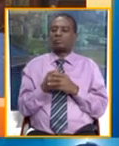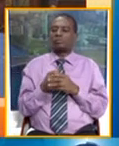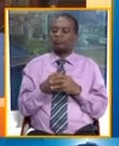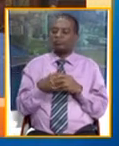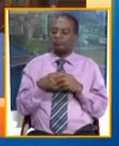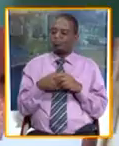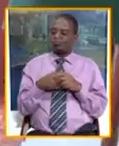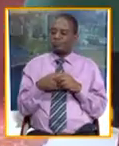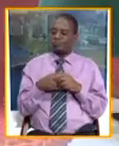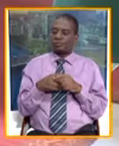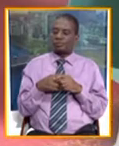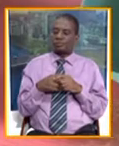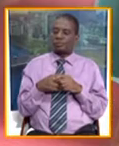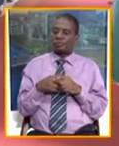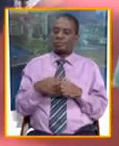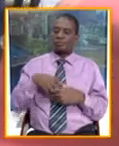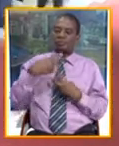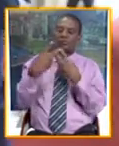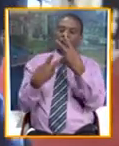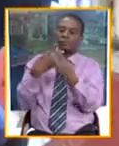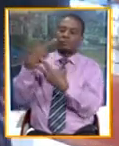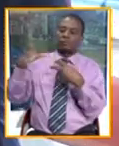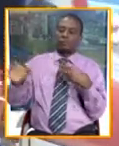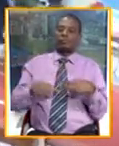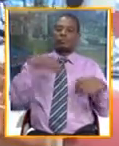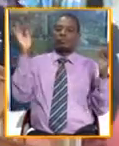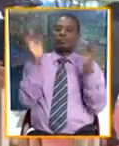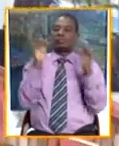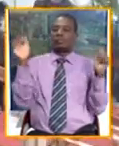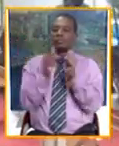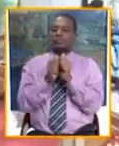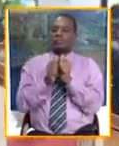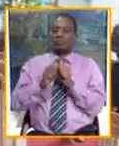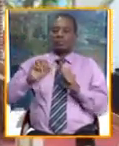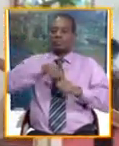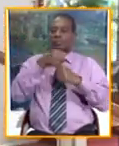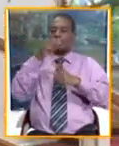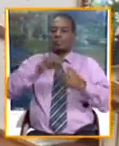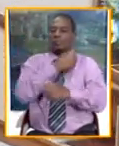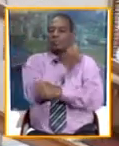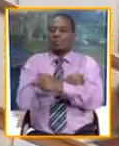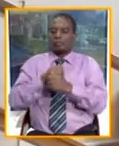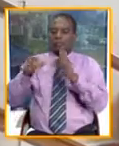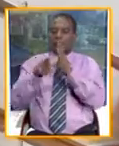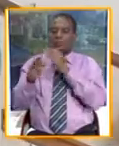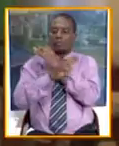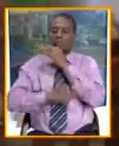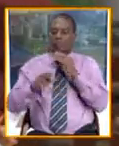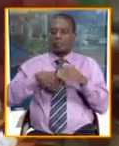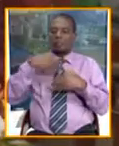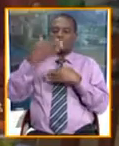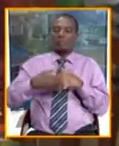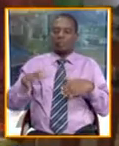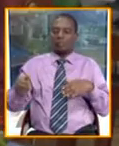Touré. En tournée de prise de contact avec les autorités de la sous-région ouest africaine, après sa prise